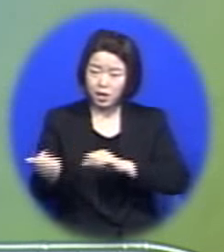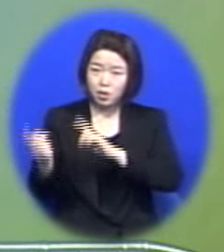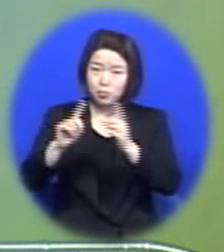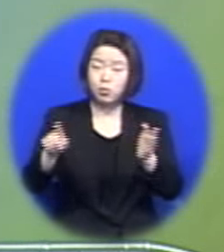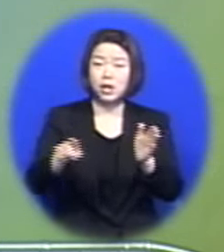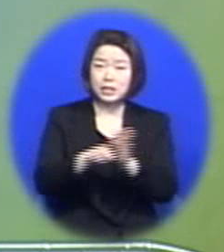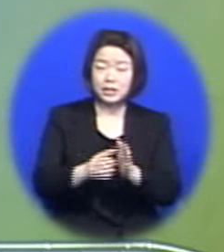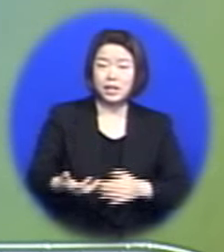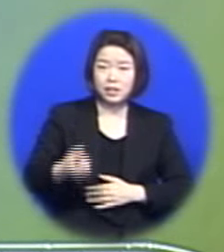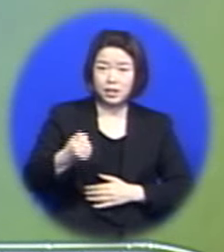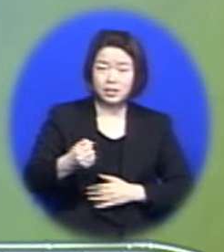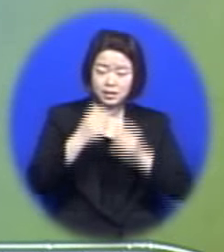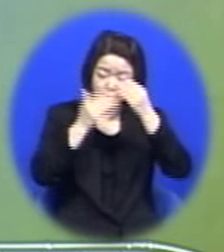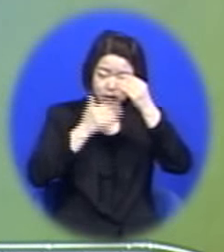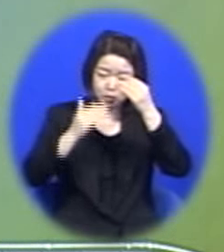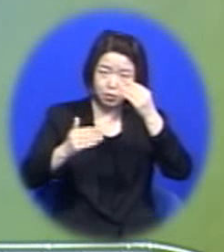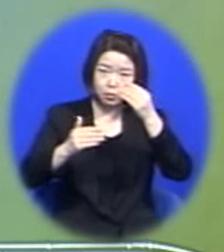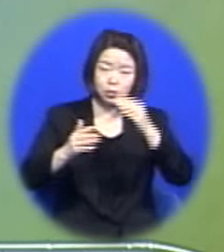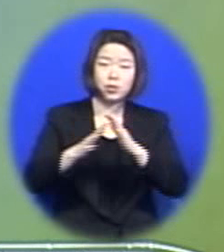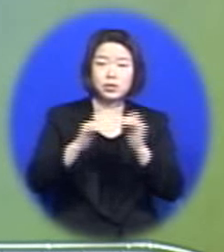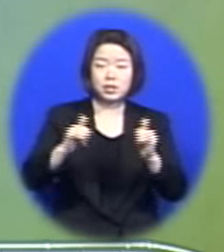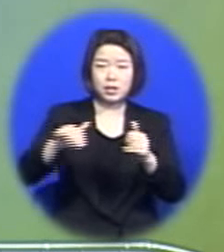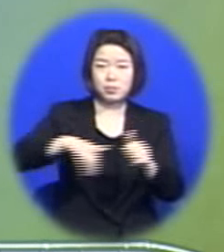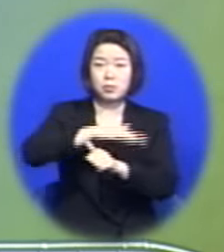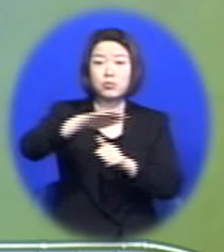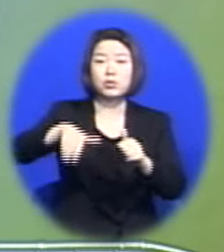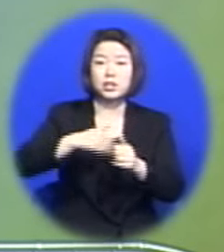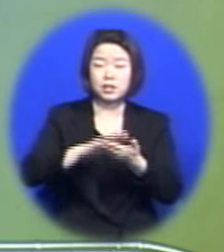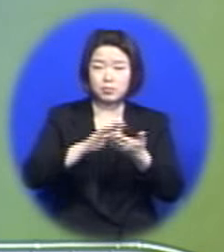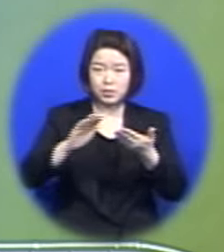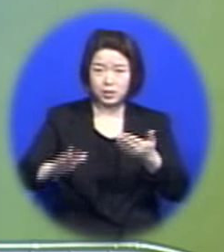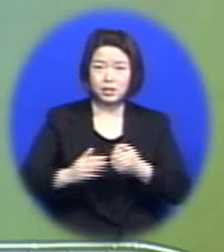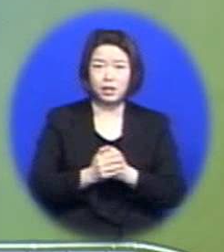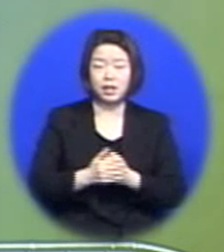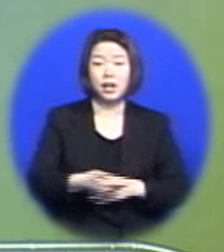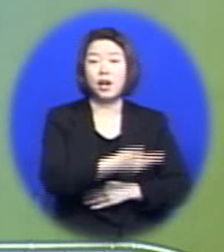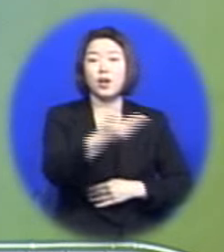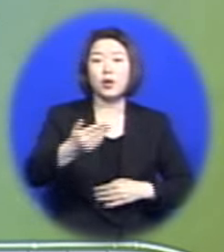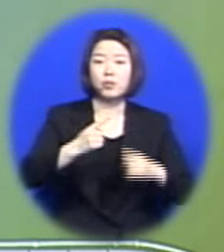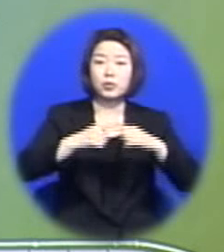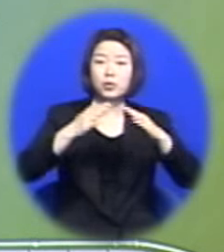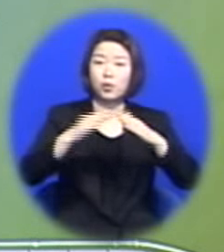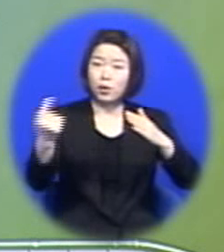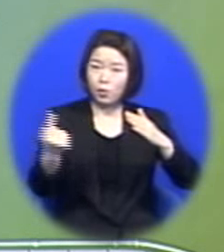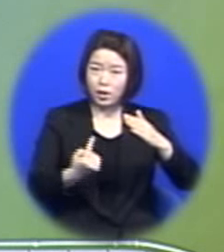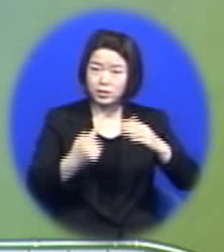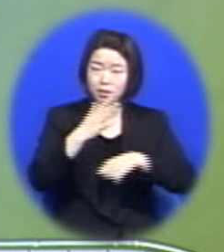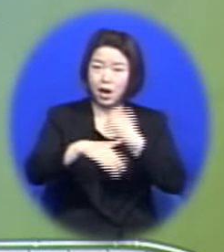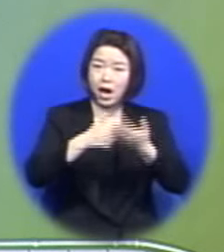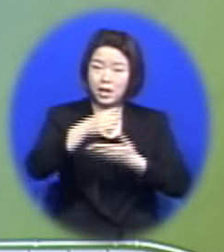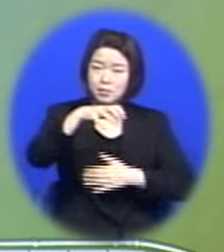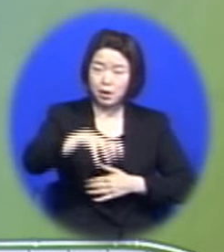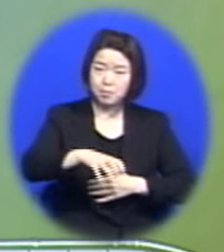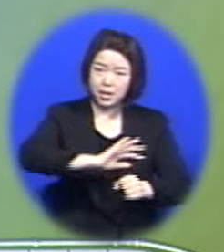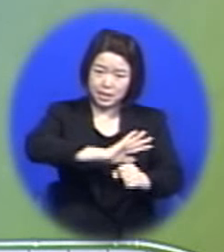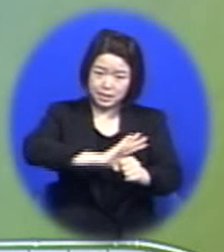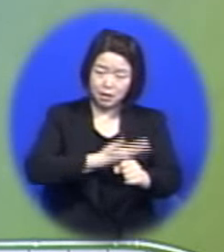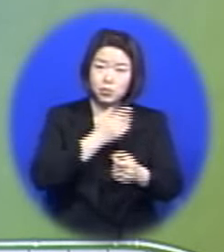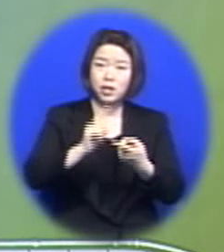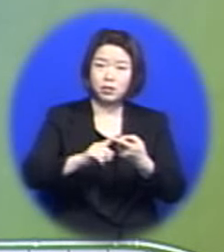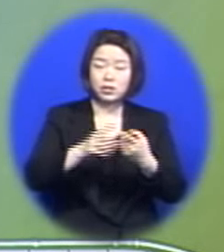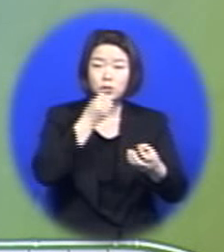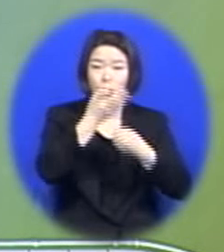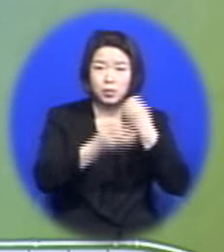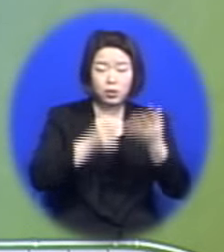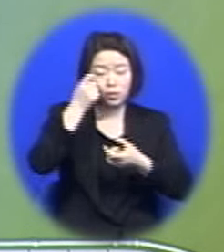가진 성도들의 삶의 분위기입니다. 여러분, 교회 와서 하나님 앞에 잘못한 것을 고백하고